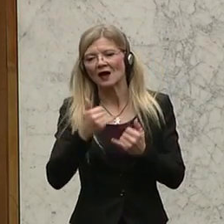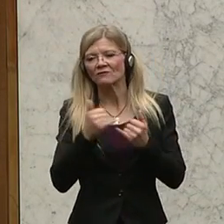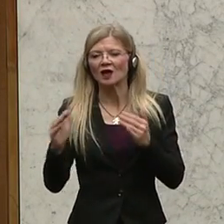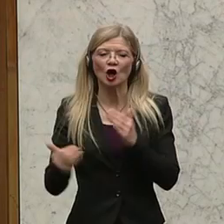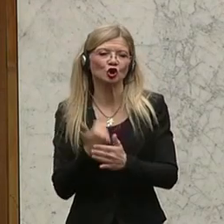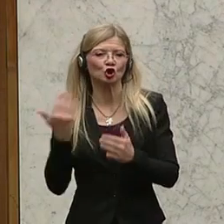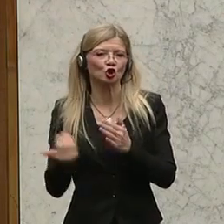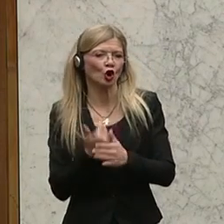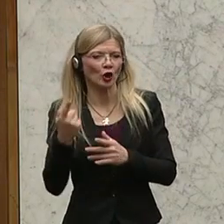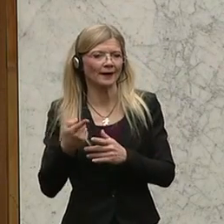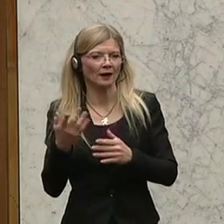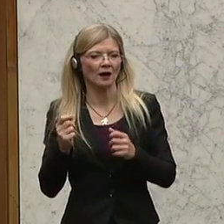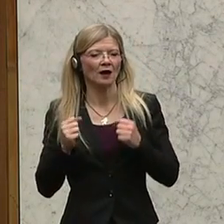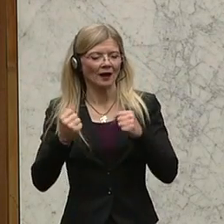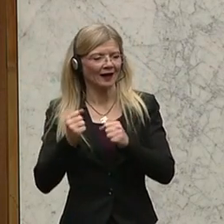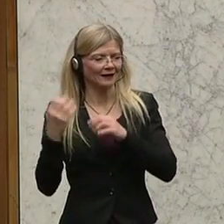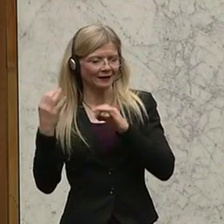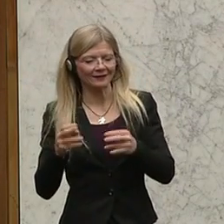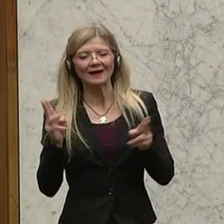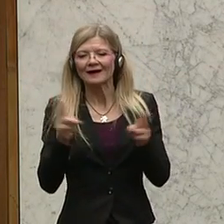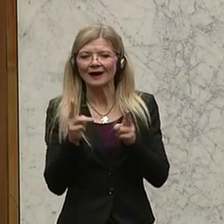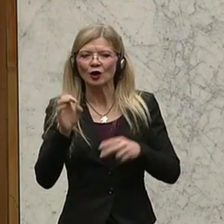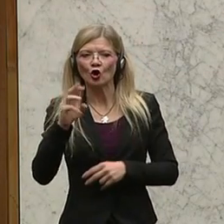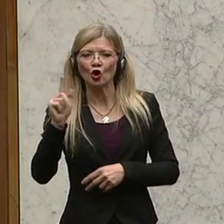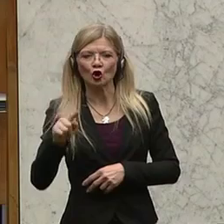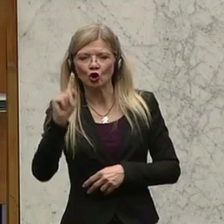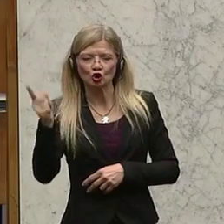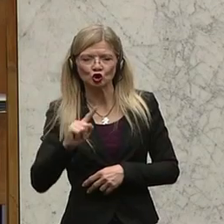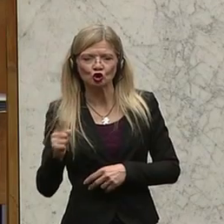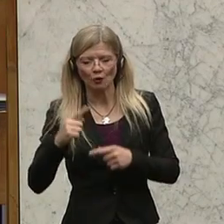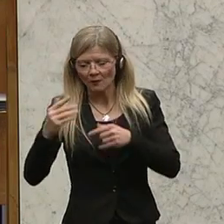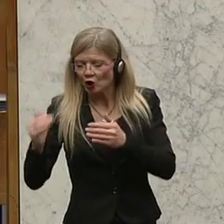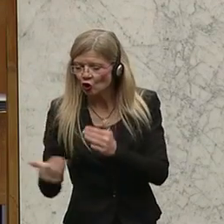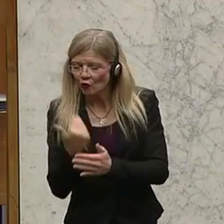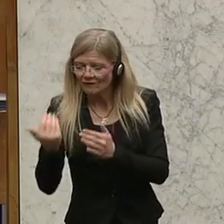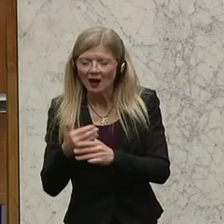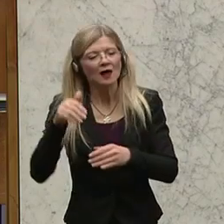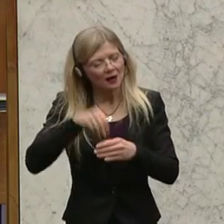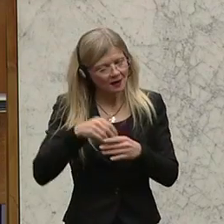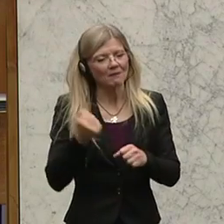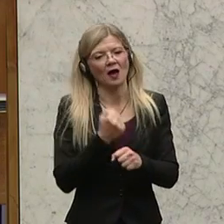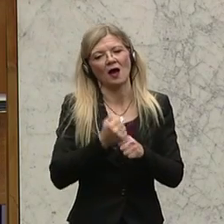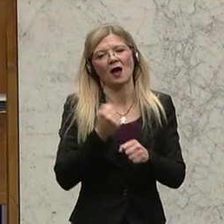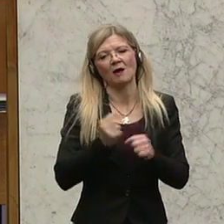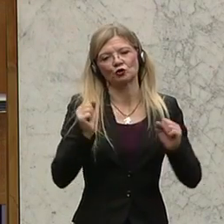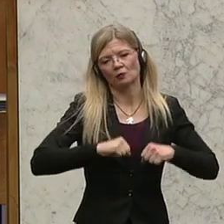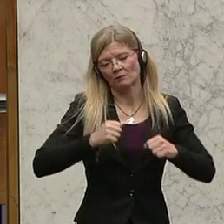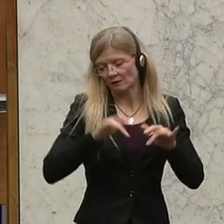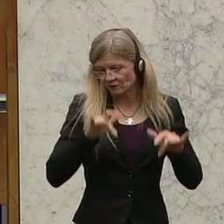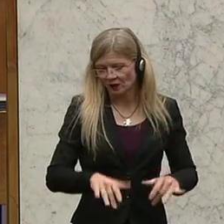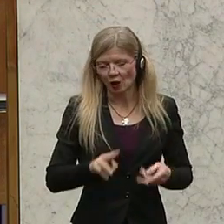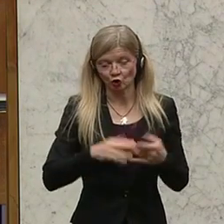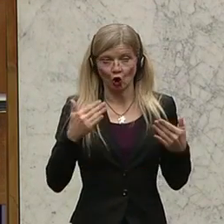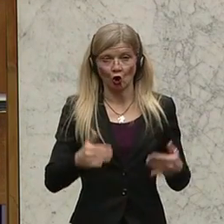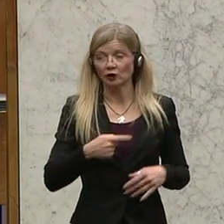Die kleine Ökostromnovelle ist festgeschrieben, im Arbeitsübereinkommen heute in die Begutachtung geschickt und wir werden es im